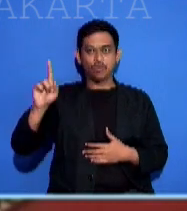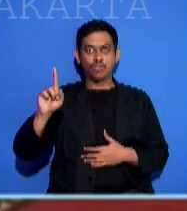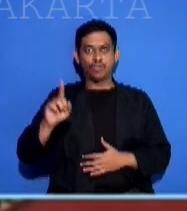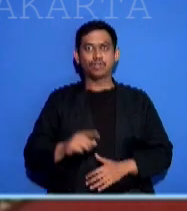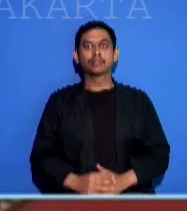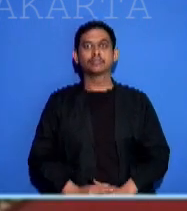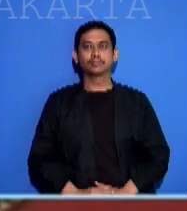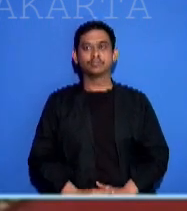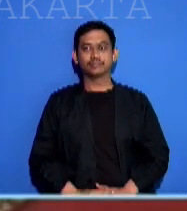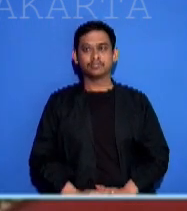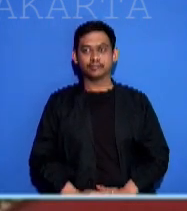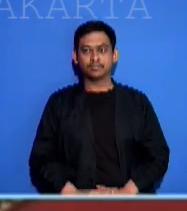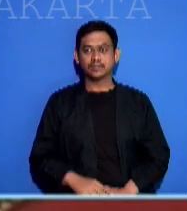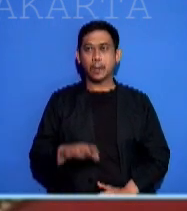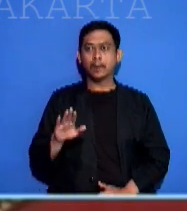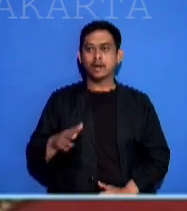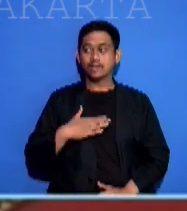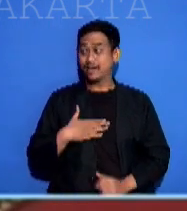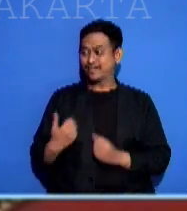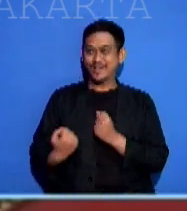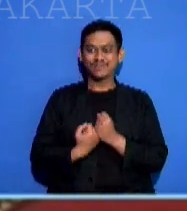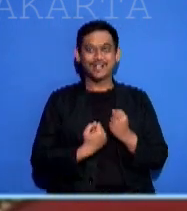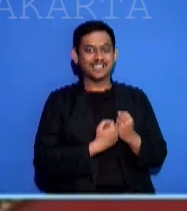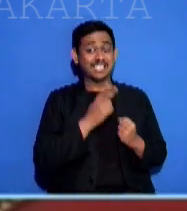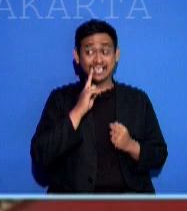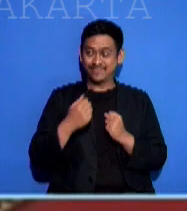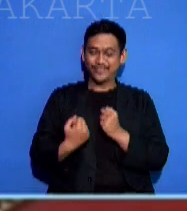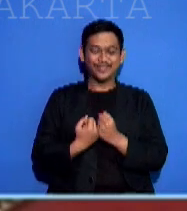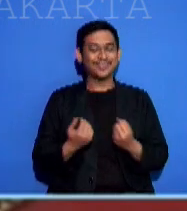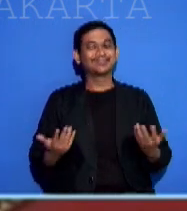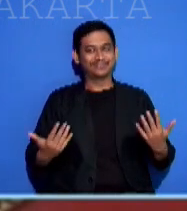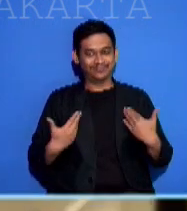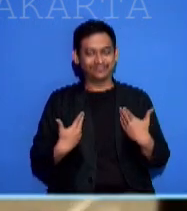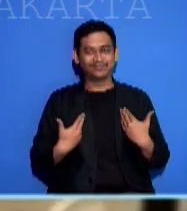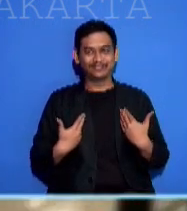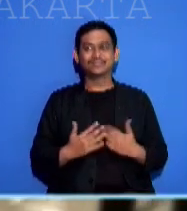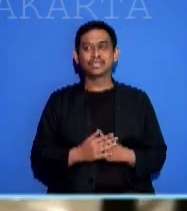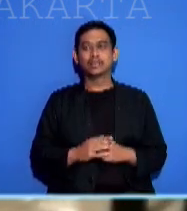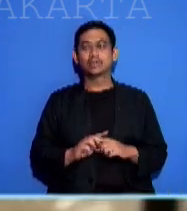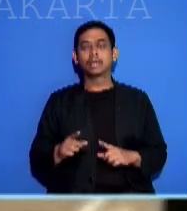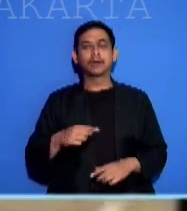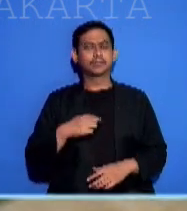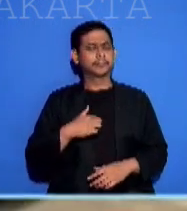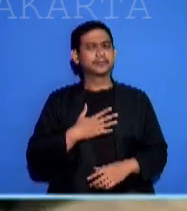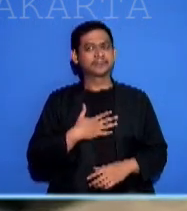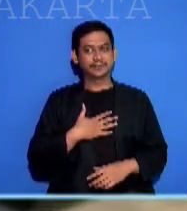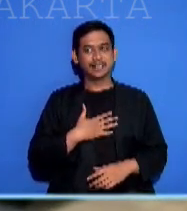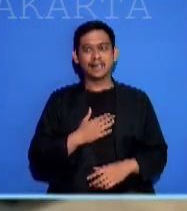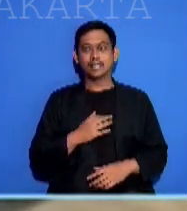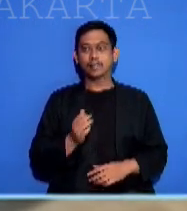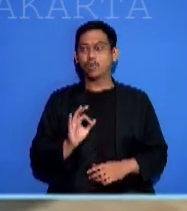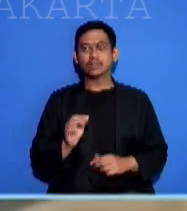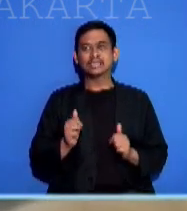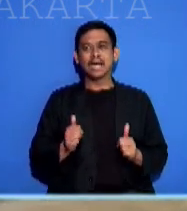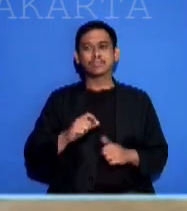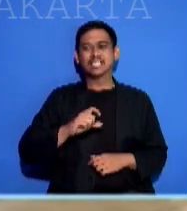juga mendukung, istri saya juga tidak mendukung, dan saya sendiri tidak siap untuk jadi caleg. Dalam pemilu, ada